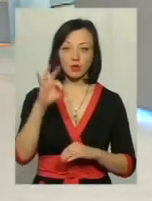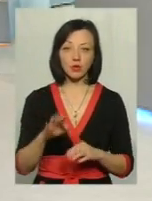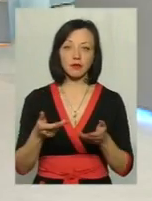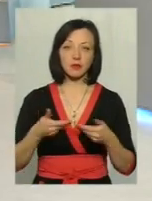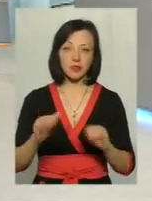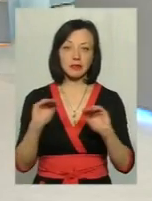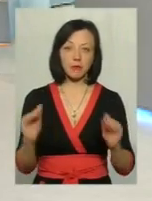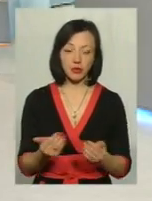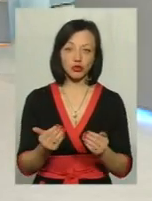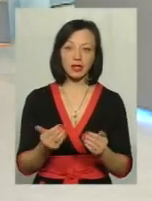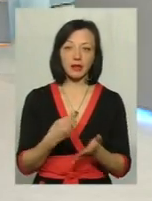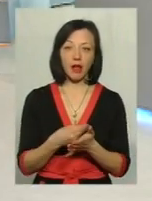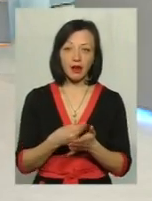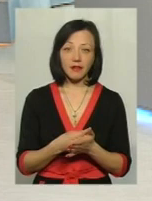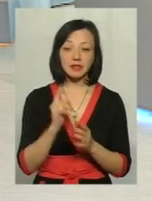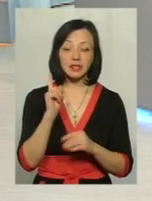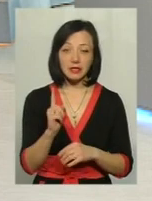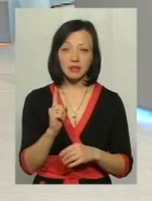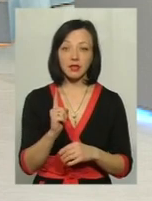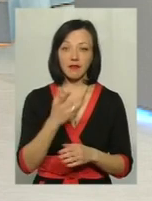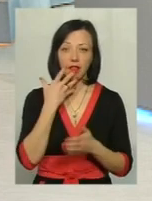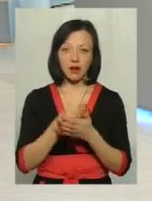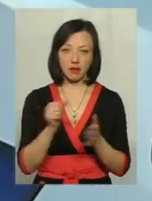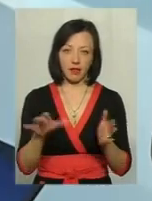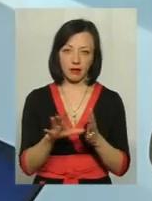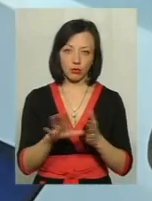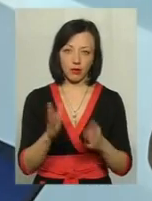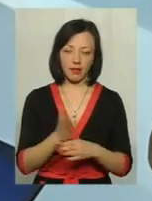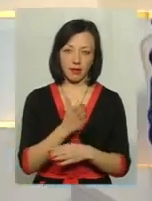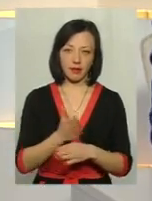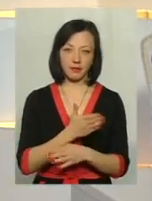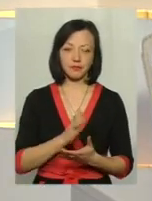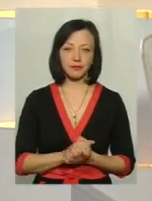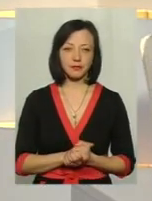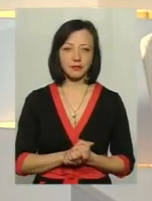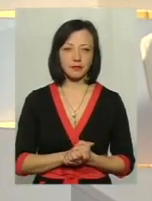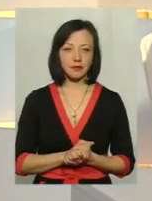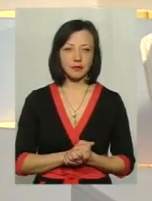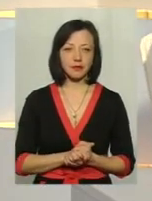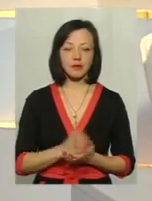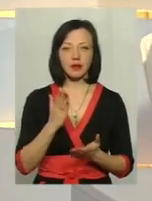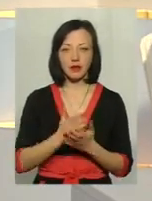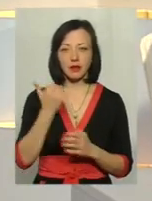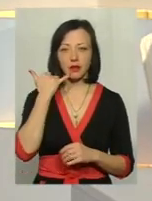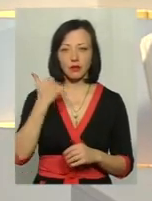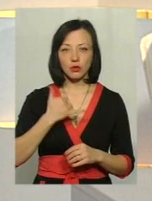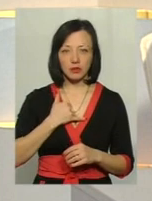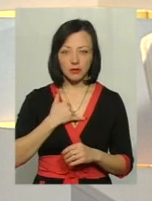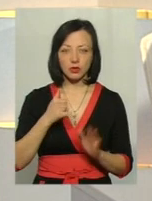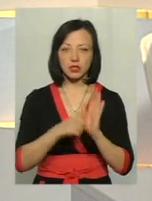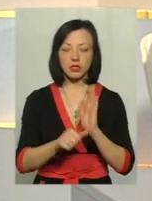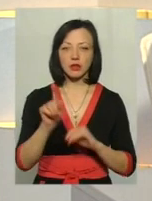от зменшення тарифу тільки за рахунок власної електроенергії. У нас є телефонний дзвінок